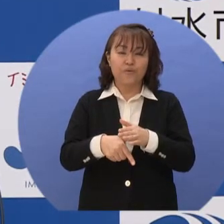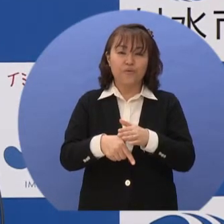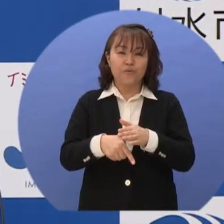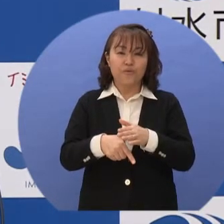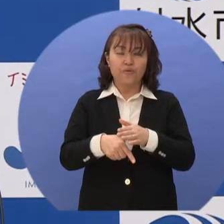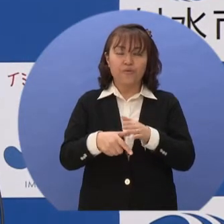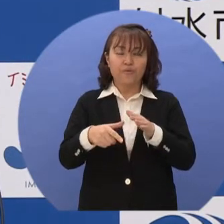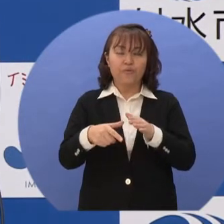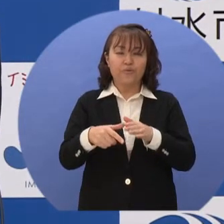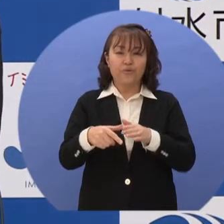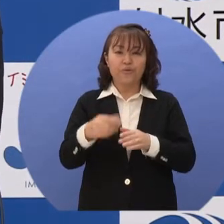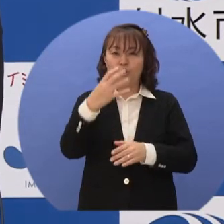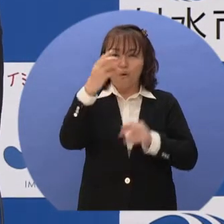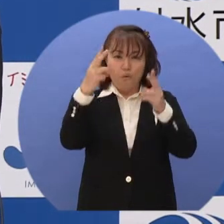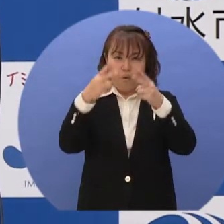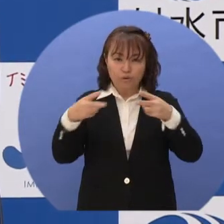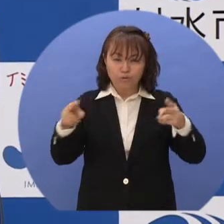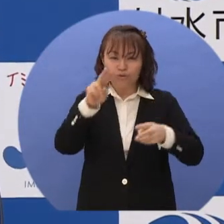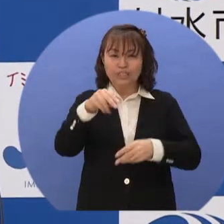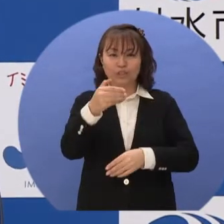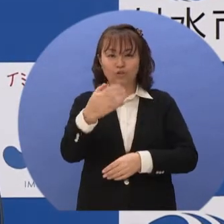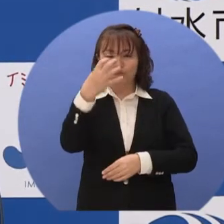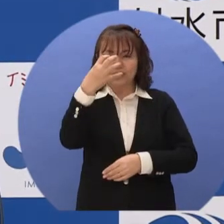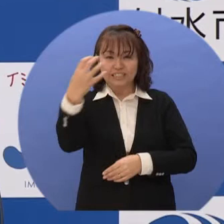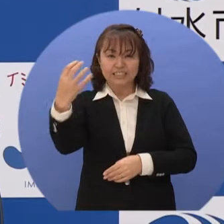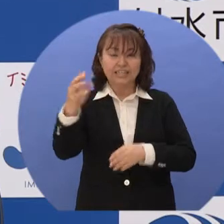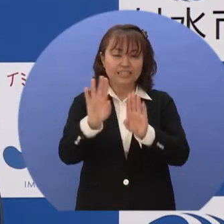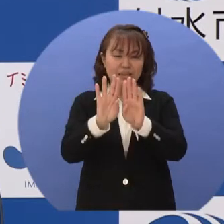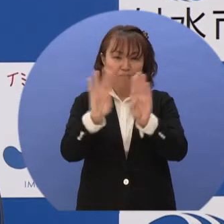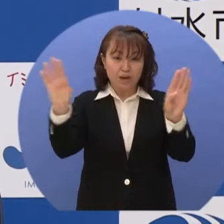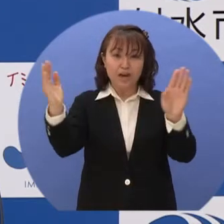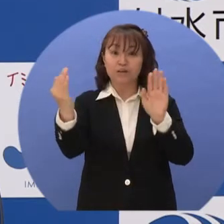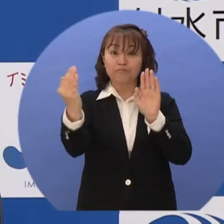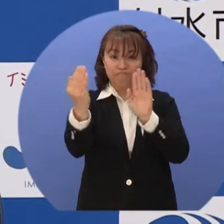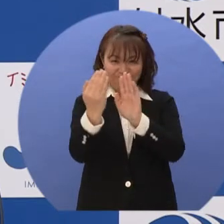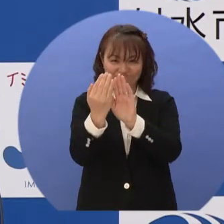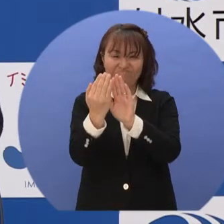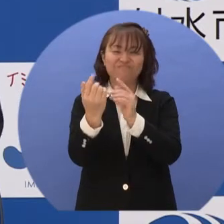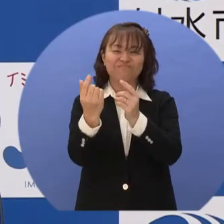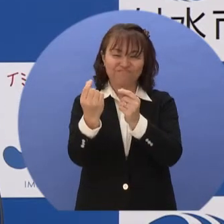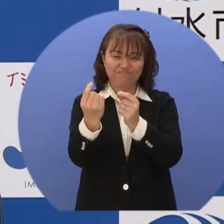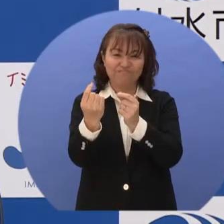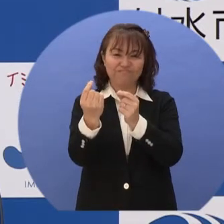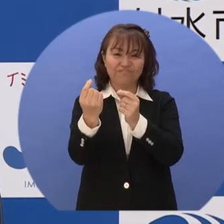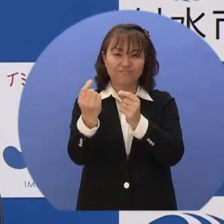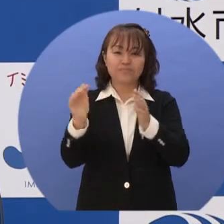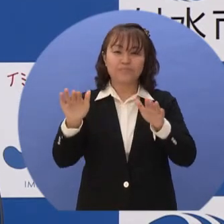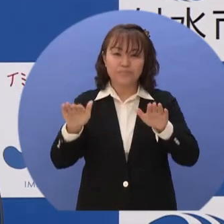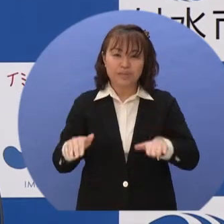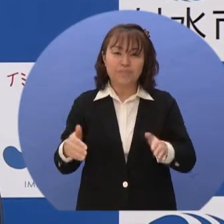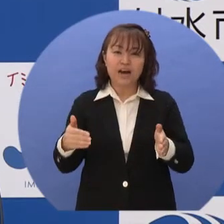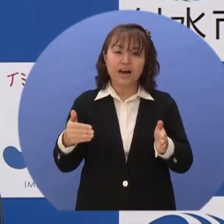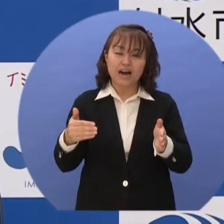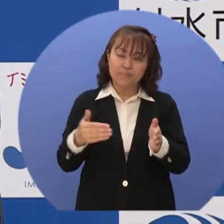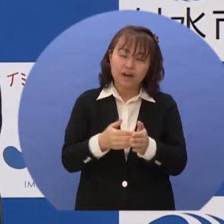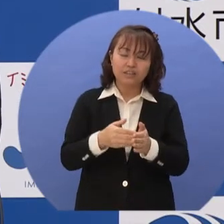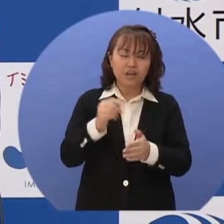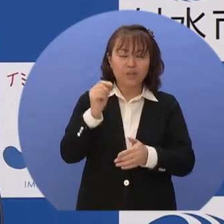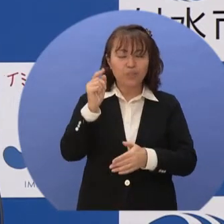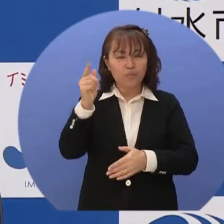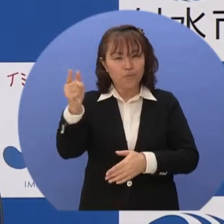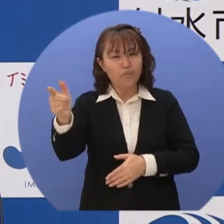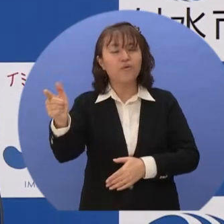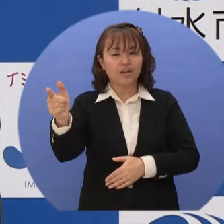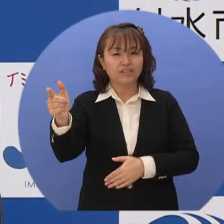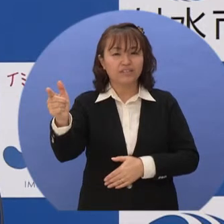ばいよいよ北陸新幹線の開業でございますえ本当にこれまで近いよでま遠かったと